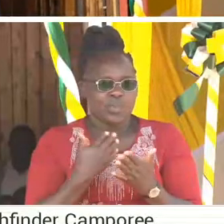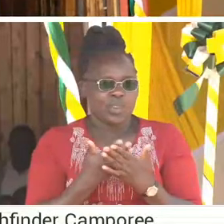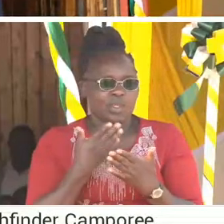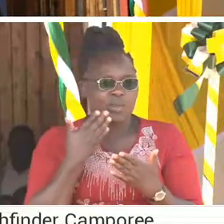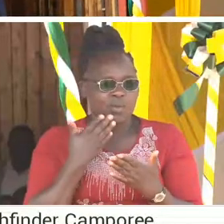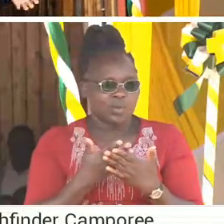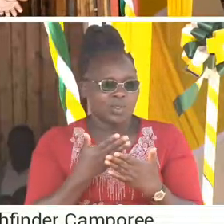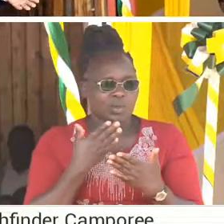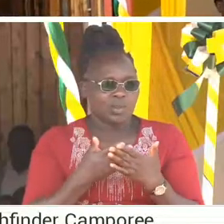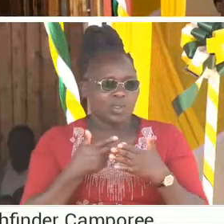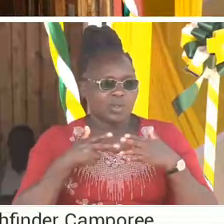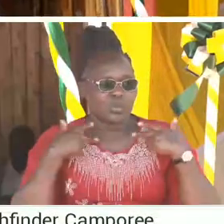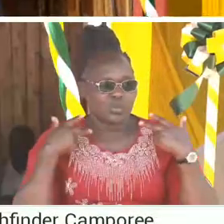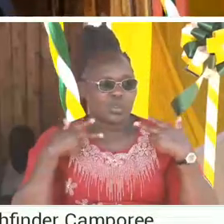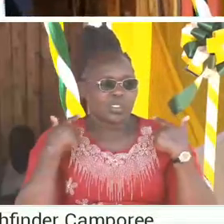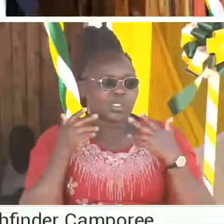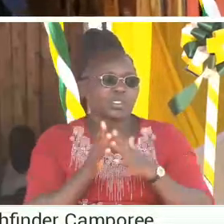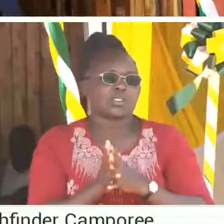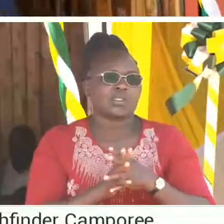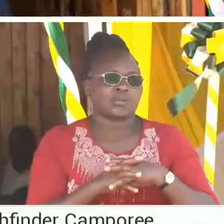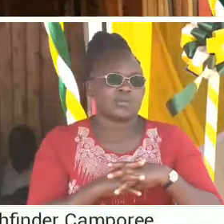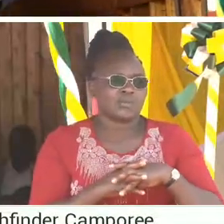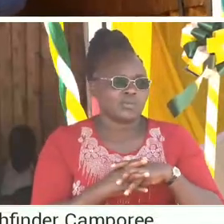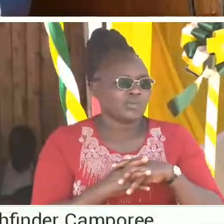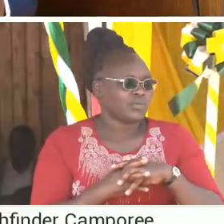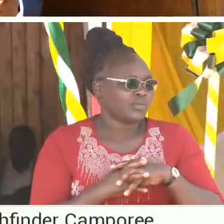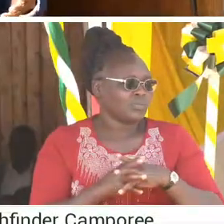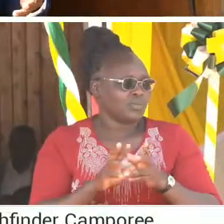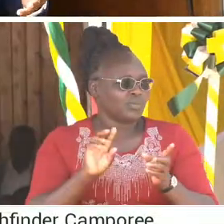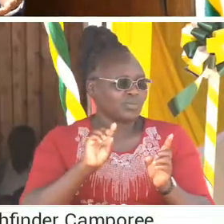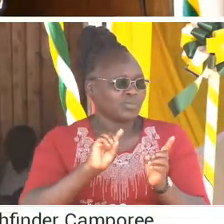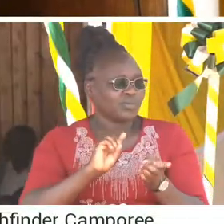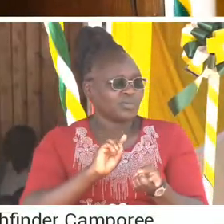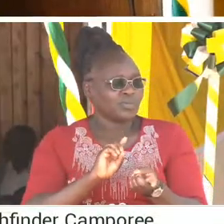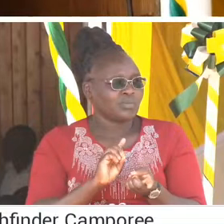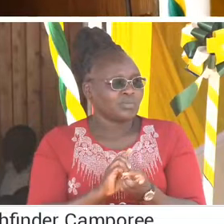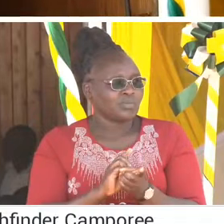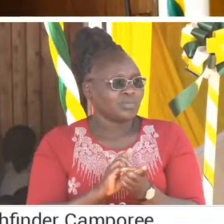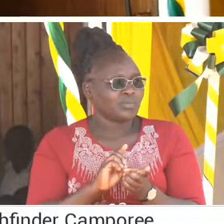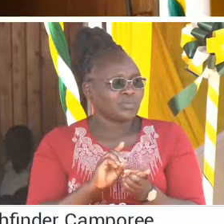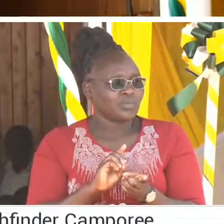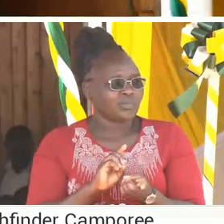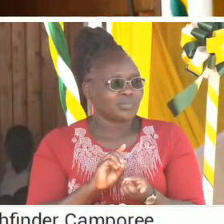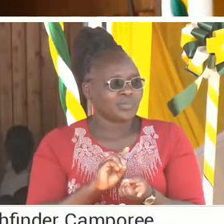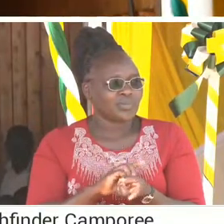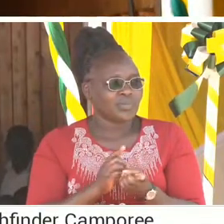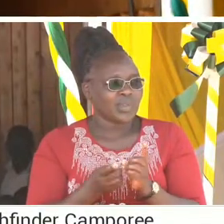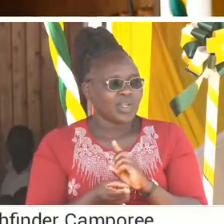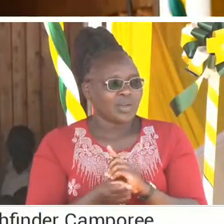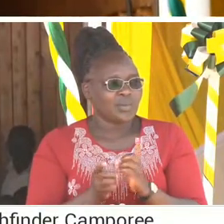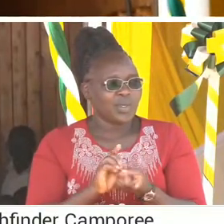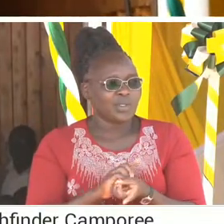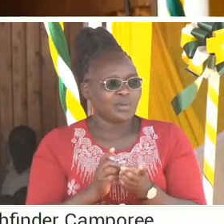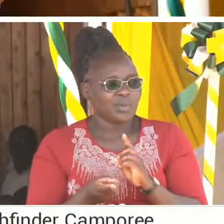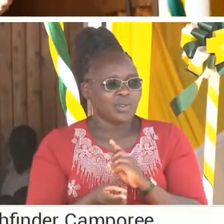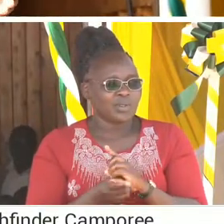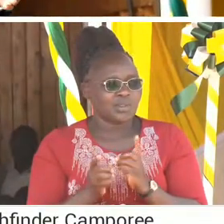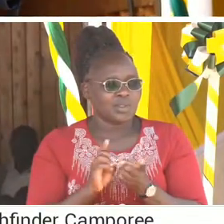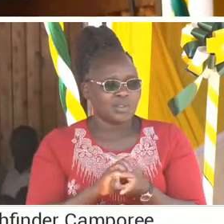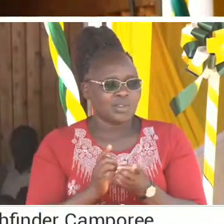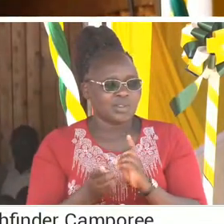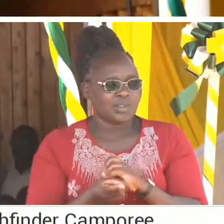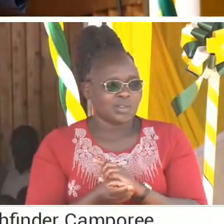kuonyesha uongozi munaye. Departmentals ambao wako hapa siku ya leo ni hawa